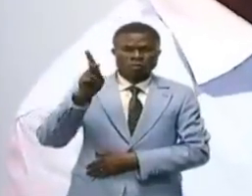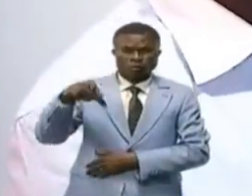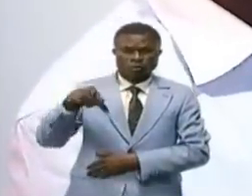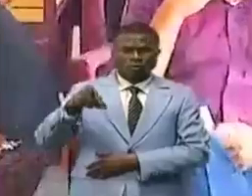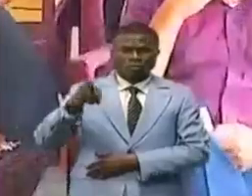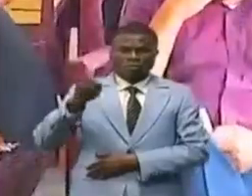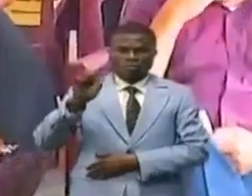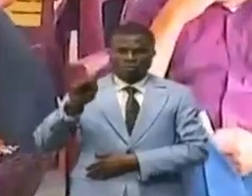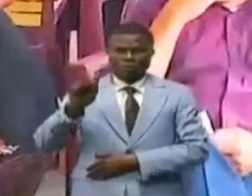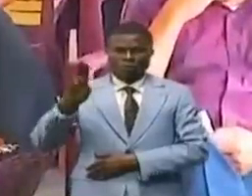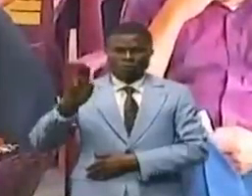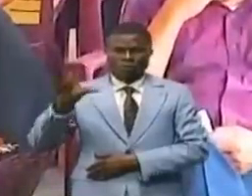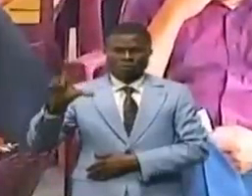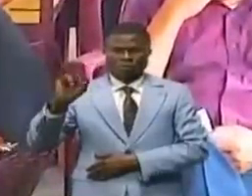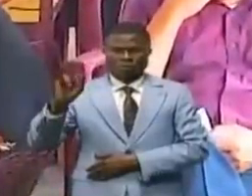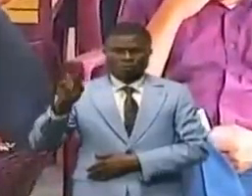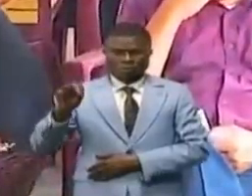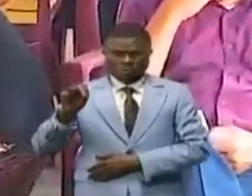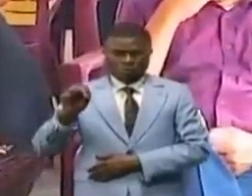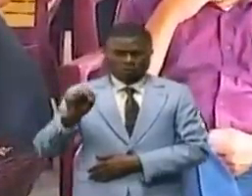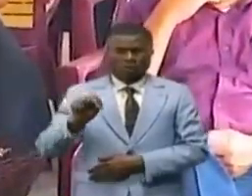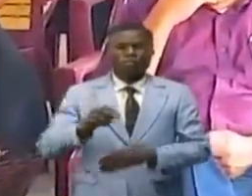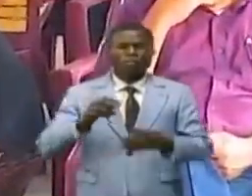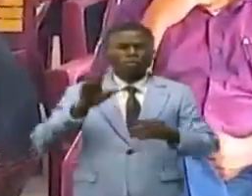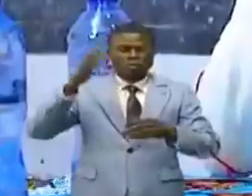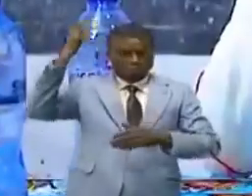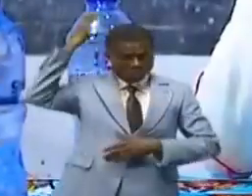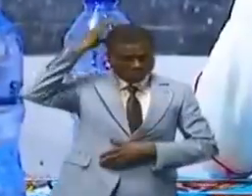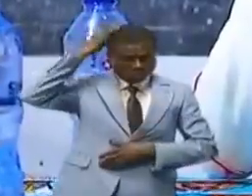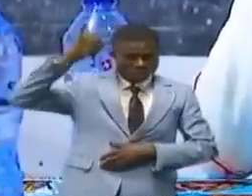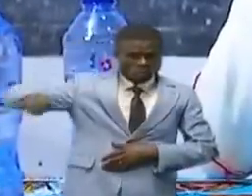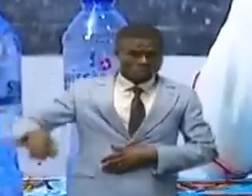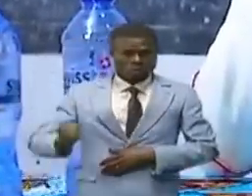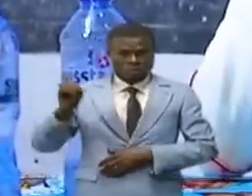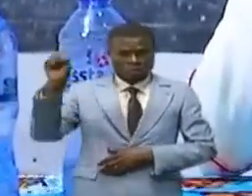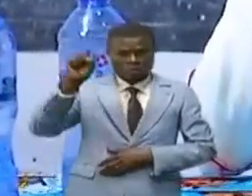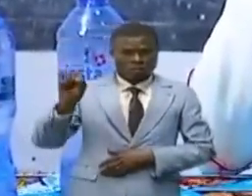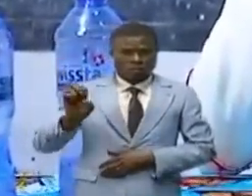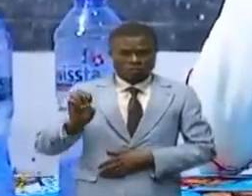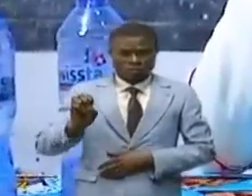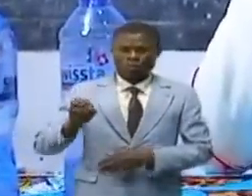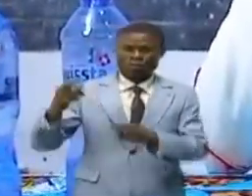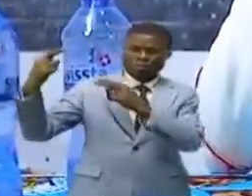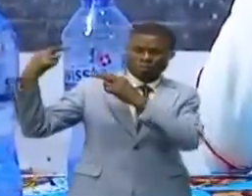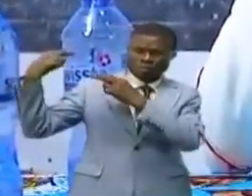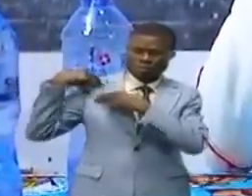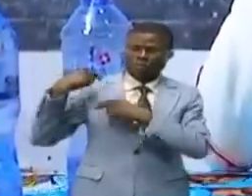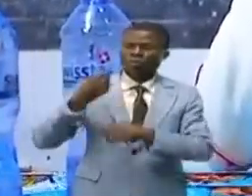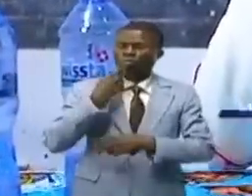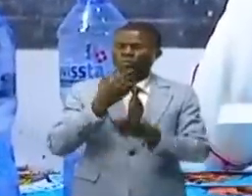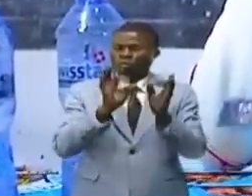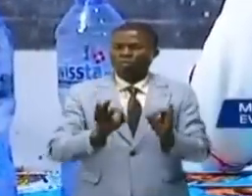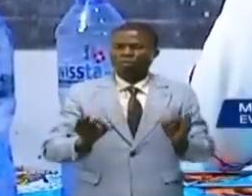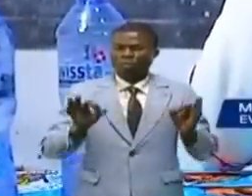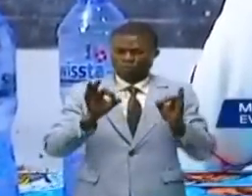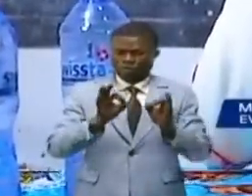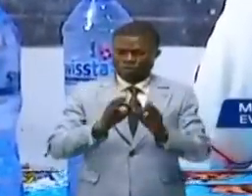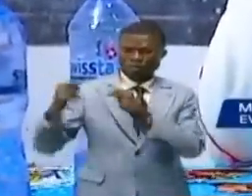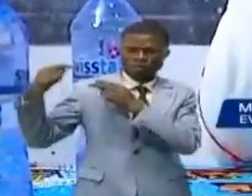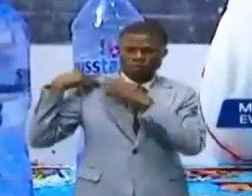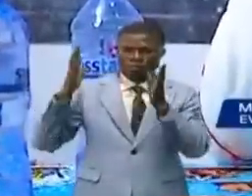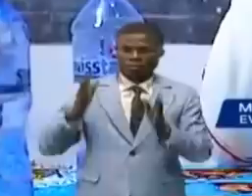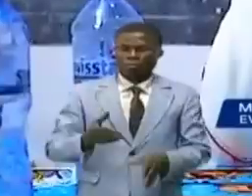pour sa part Monseigneur José moko trouve que cela responsabilité historique la responsabilité